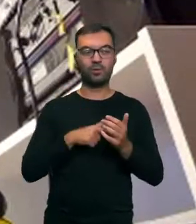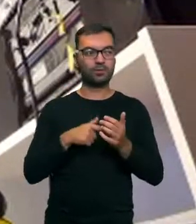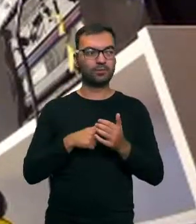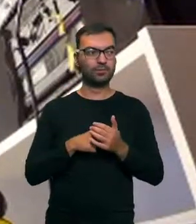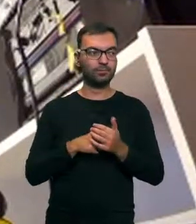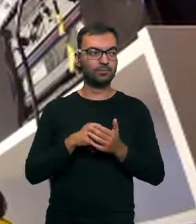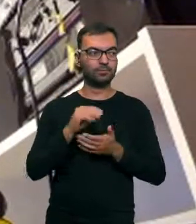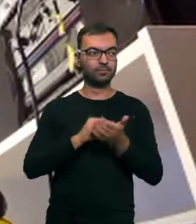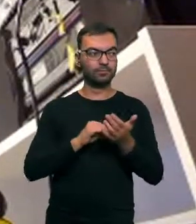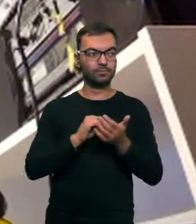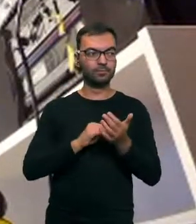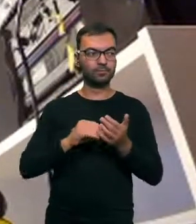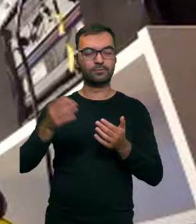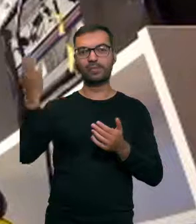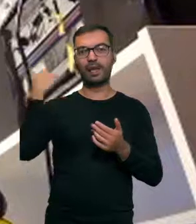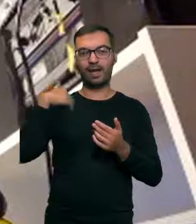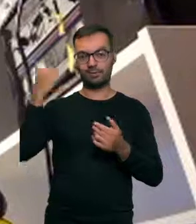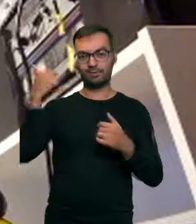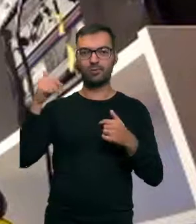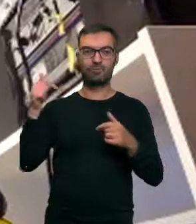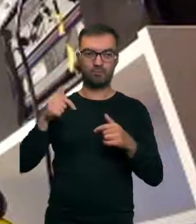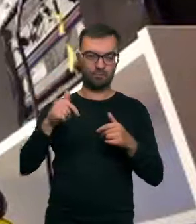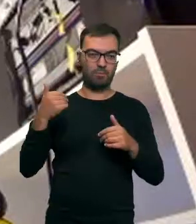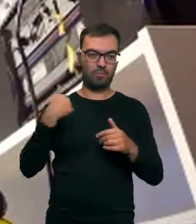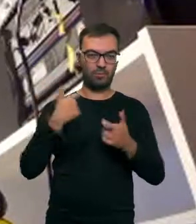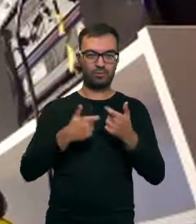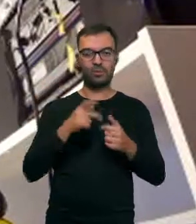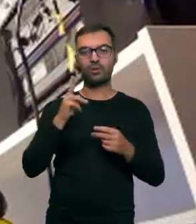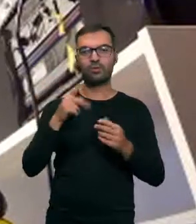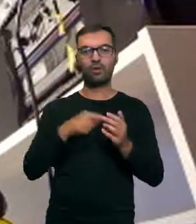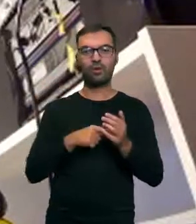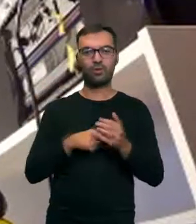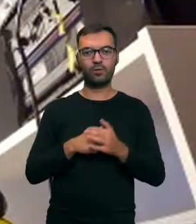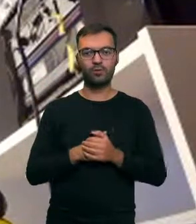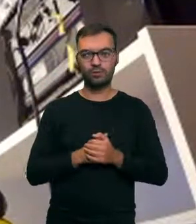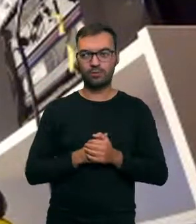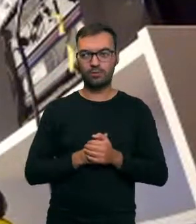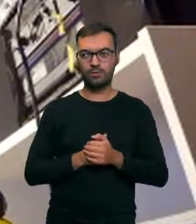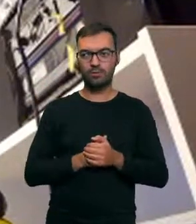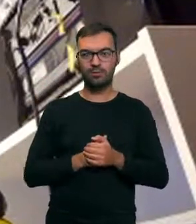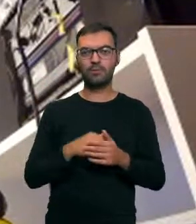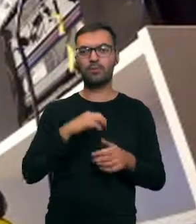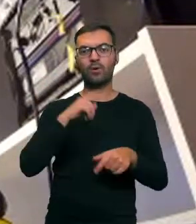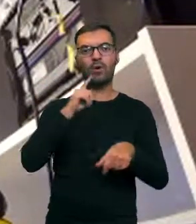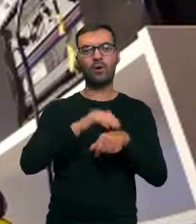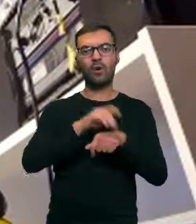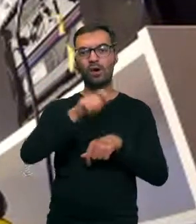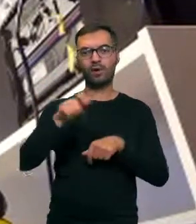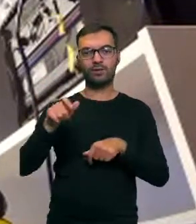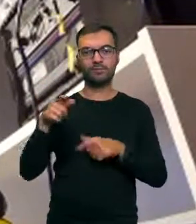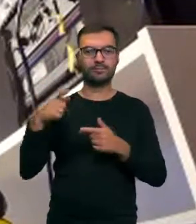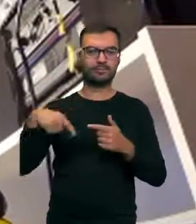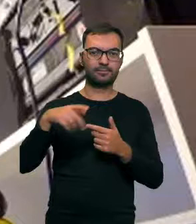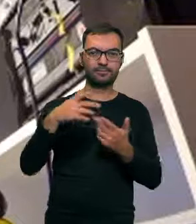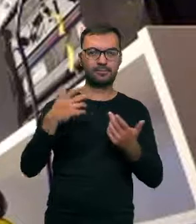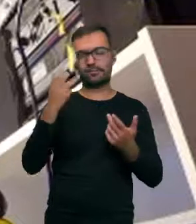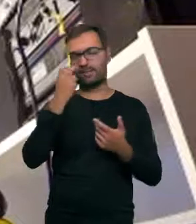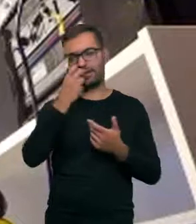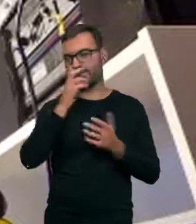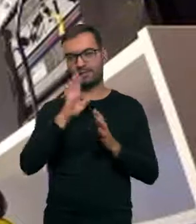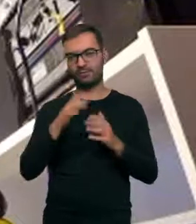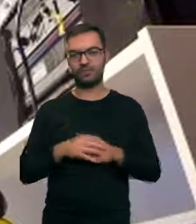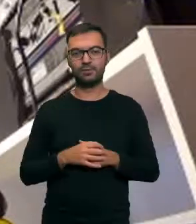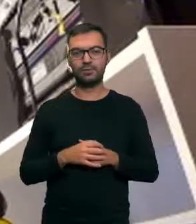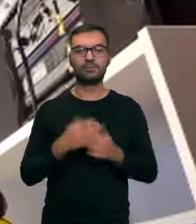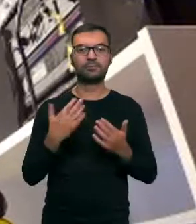to napisać, już dawno by to zrobili. A ci, którzy, moi koledzy, ich to za bardzo nie